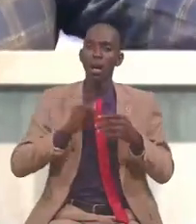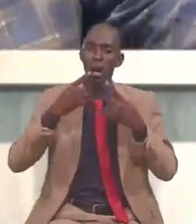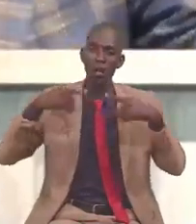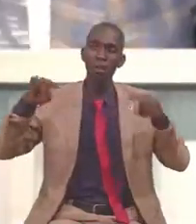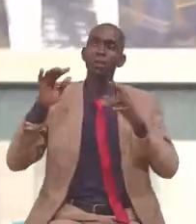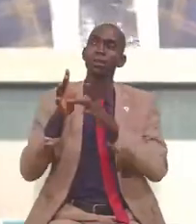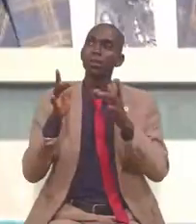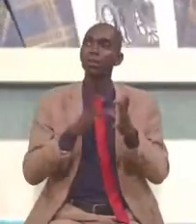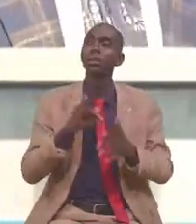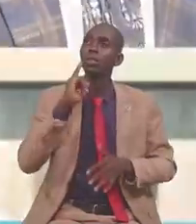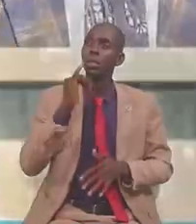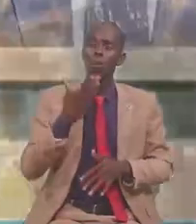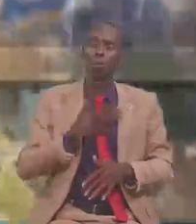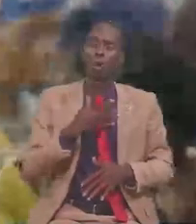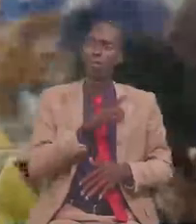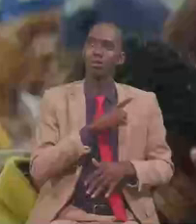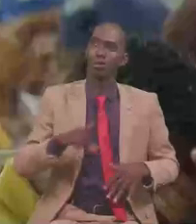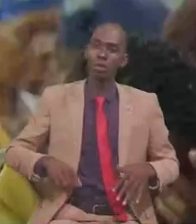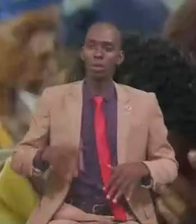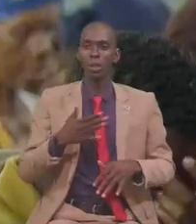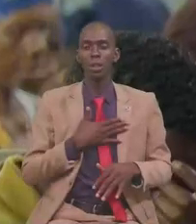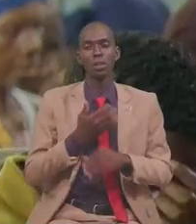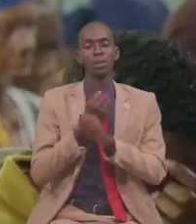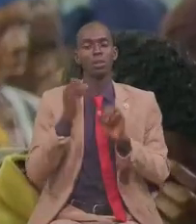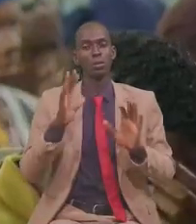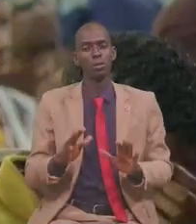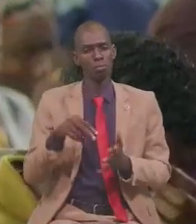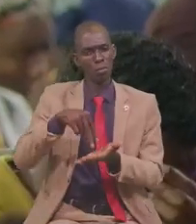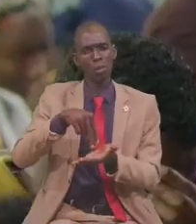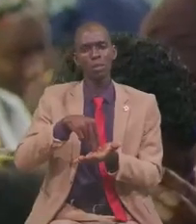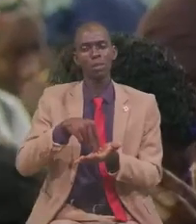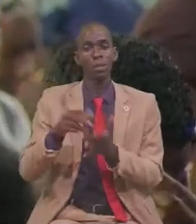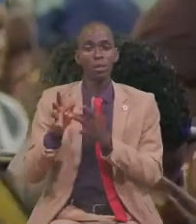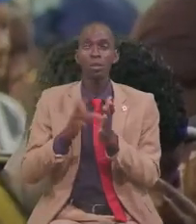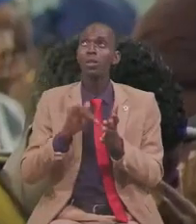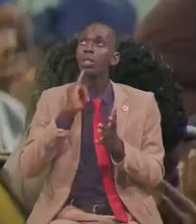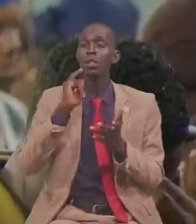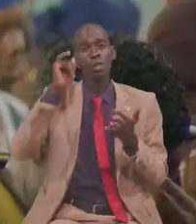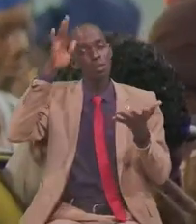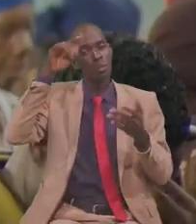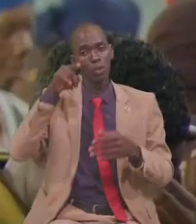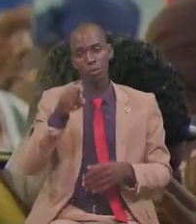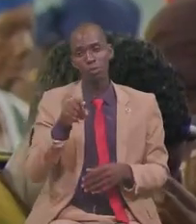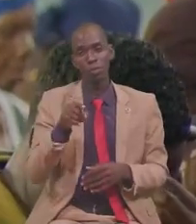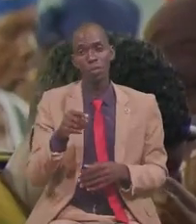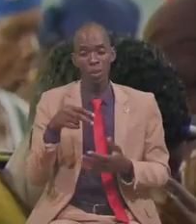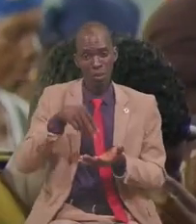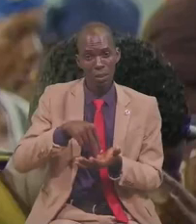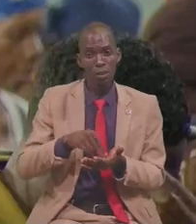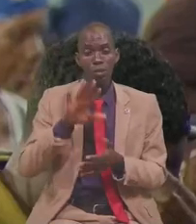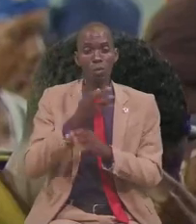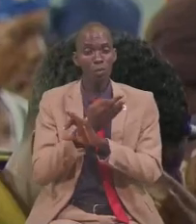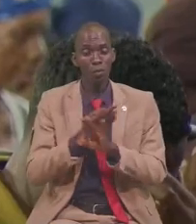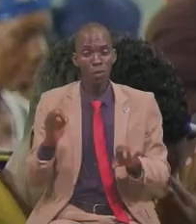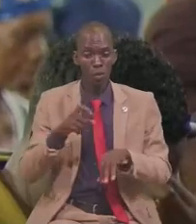mon Seigneur. Lève-toi, le Seigneur t'attend. Lève-toi, la liberté est là. Pour toi maintenant,